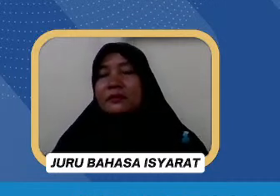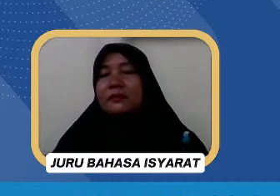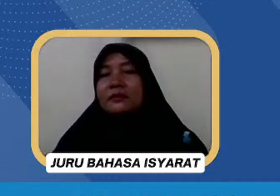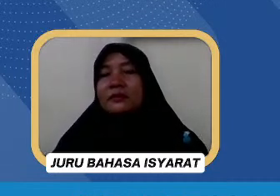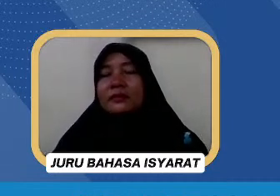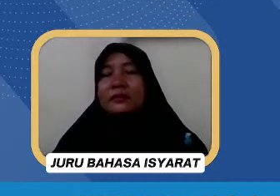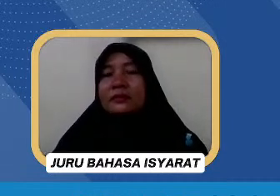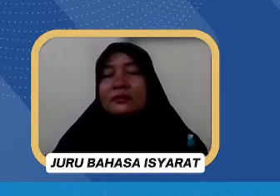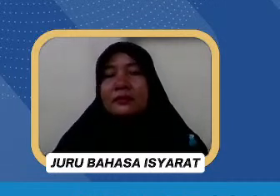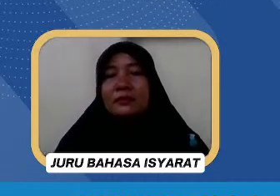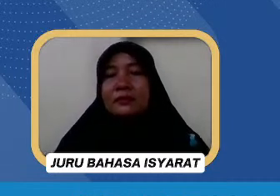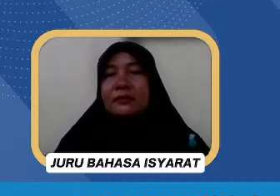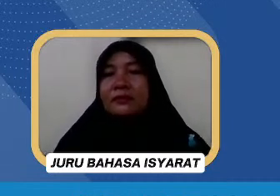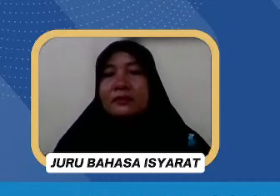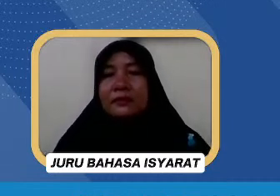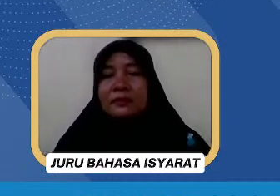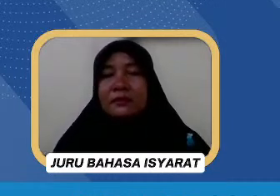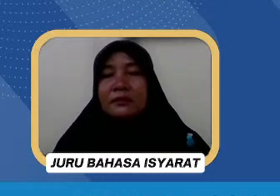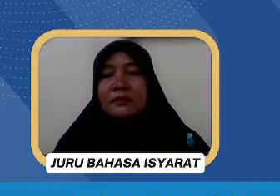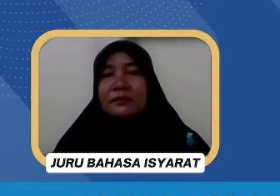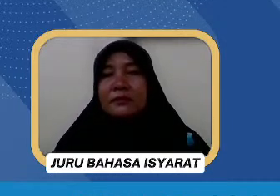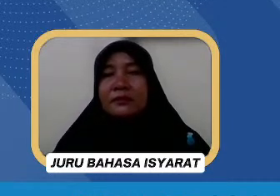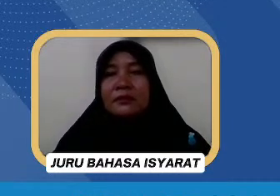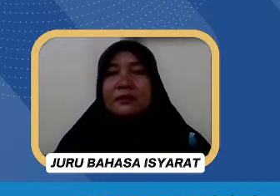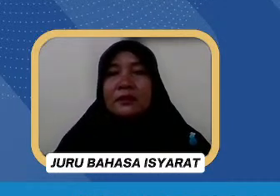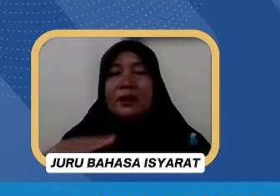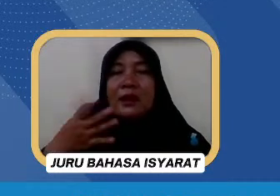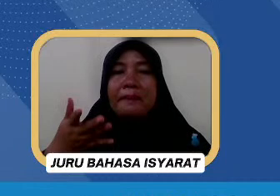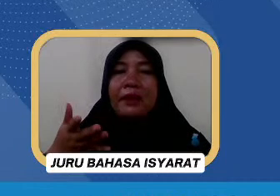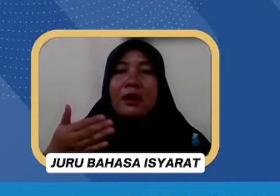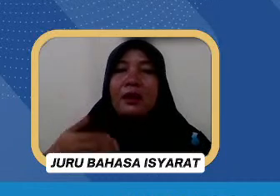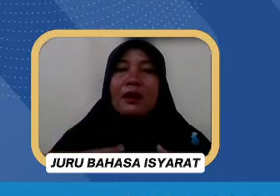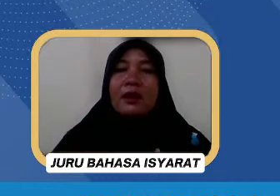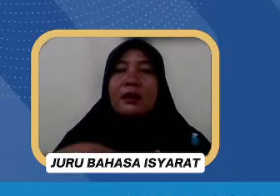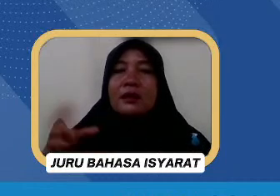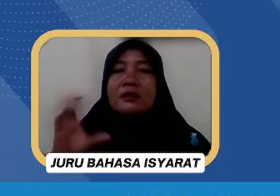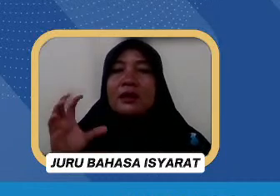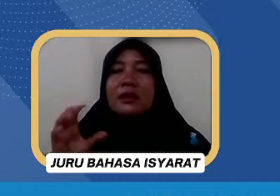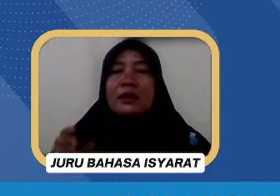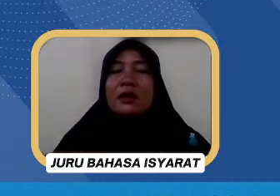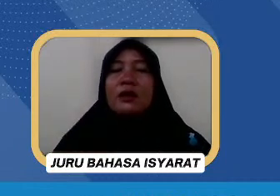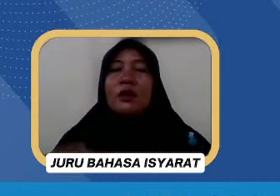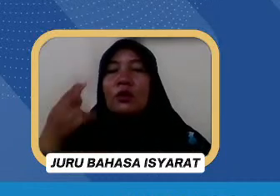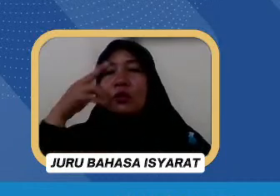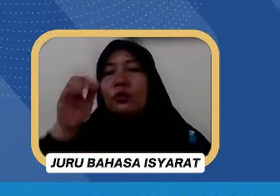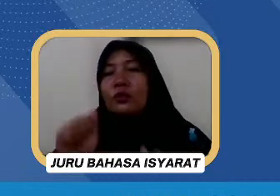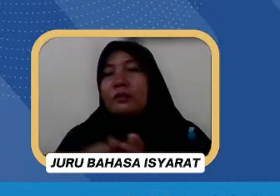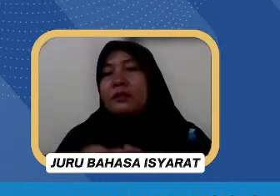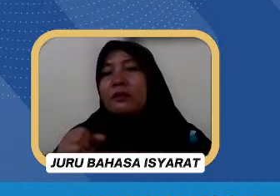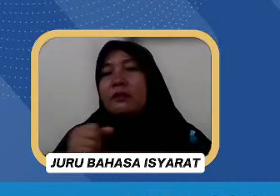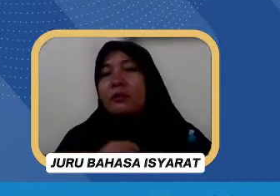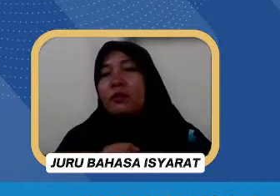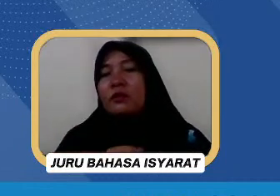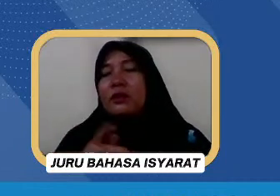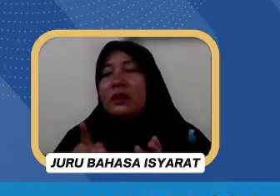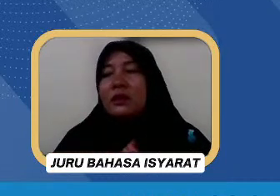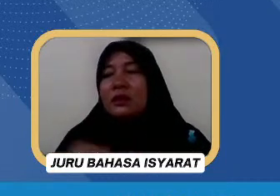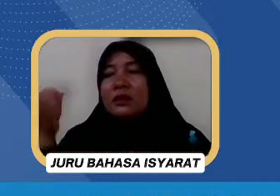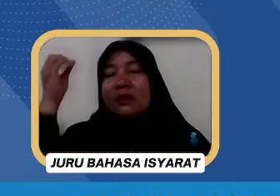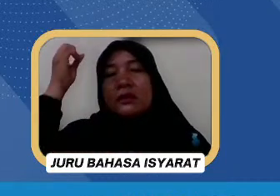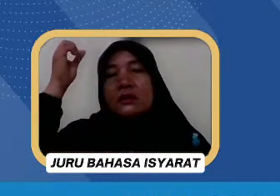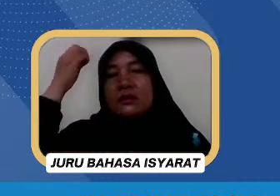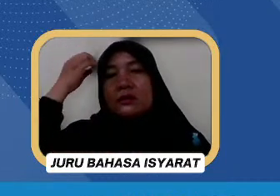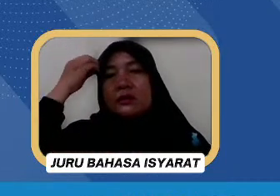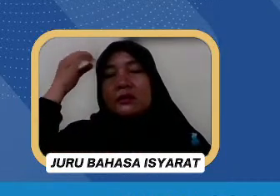itu sering disepelekan, namun untuk konten-konten yang tidak sepatasnya ditonton menjadi sesuatu yang sangat